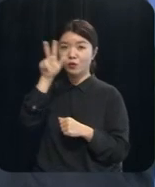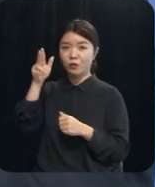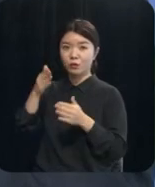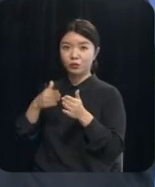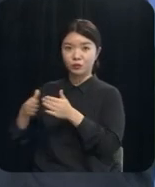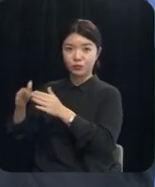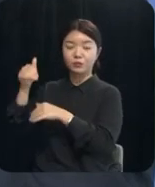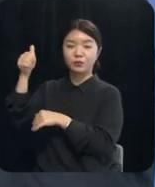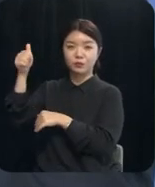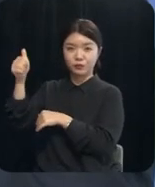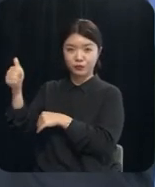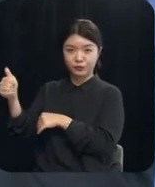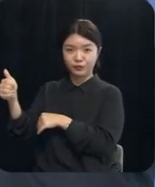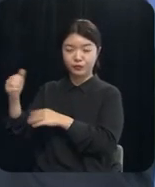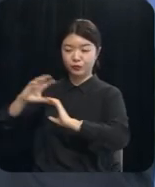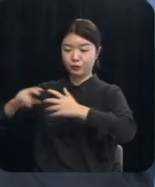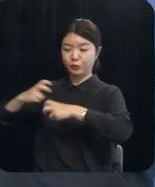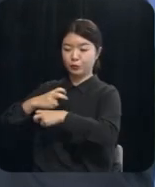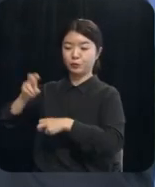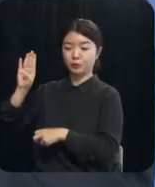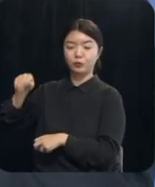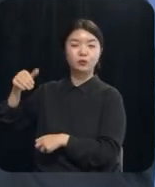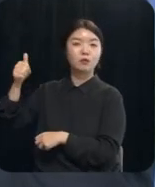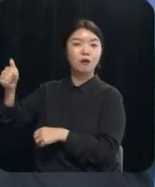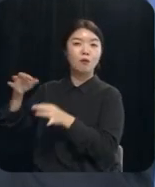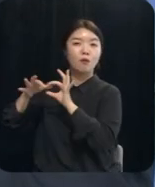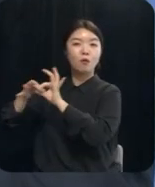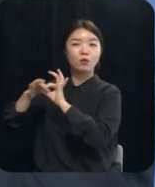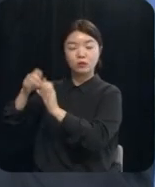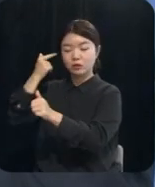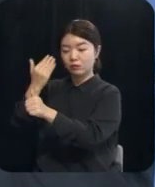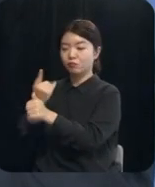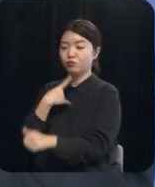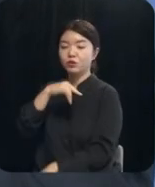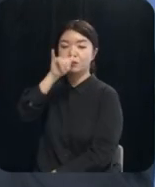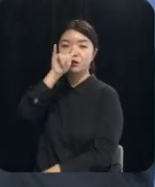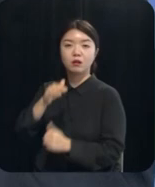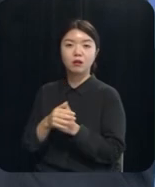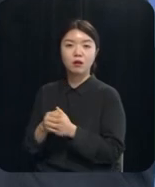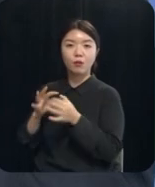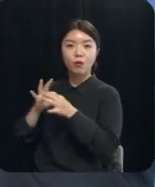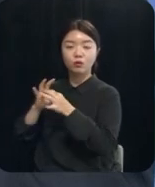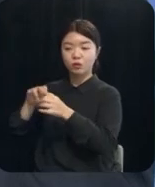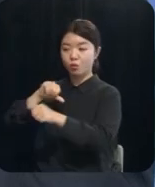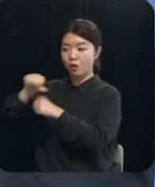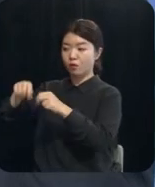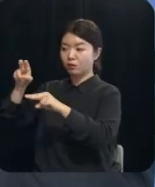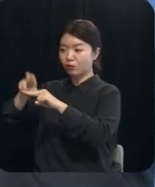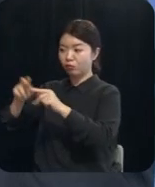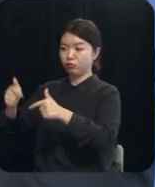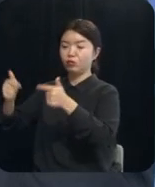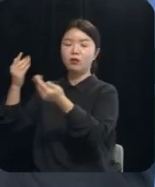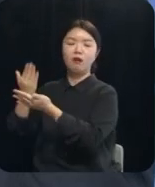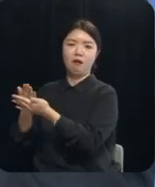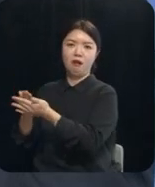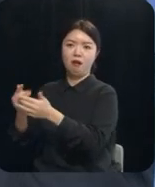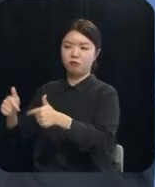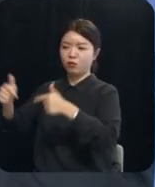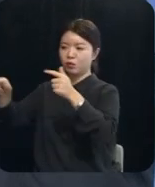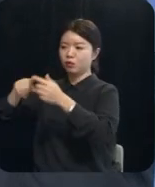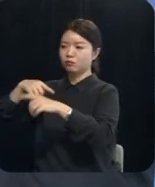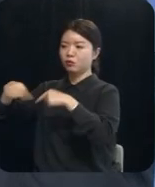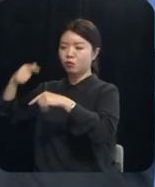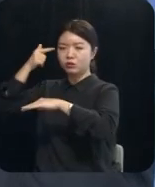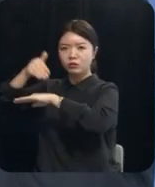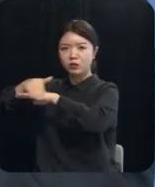원희룡 국토부 장관께 관련해서 질의를 했습니다. 관련해서 환경표준을 늘려달라. 늘릴 수 있는 정책적 조처를